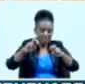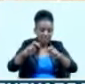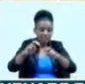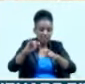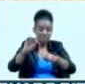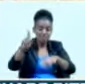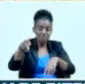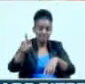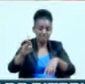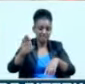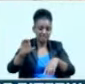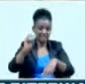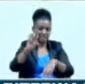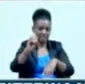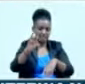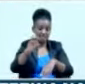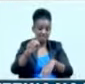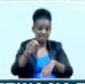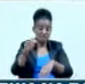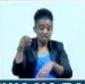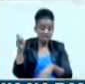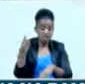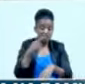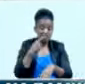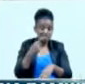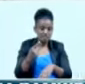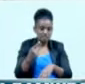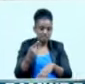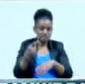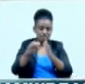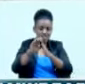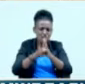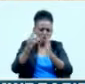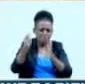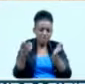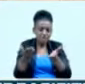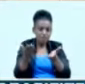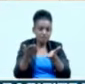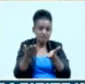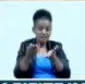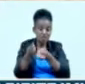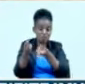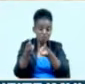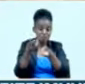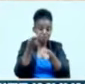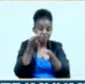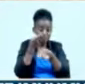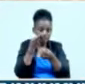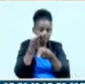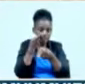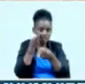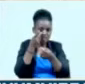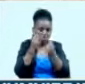muri IPRC Kigali Alan Rwumukarago agaragaza hi gahunda igeze muvero tugomba gukora zigeze mu